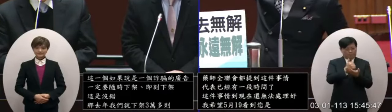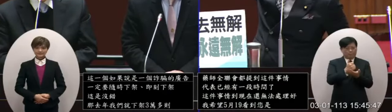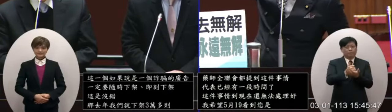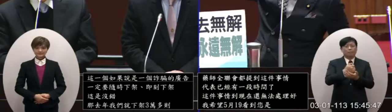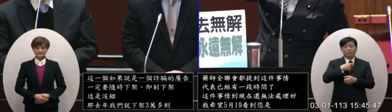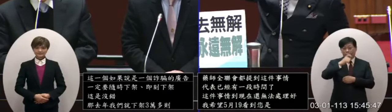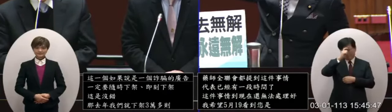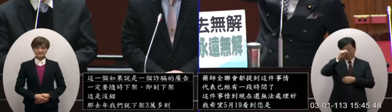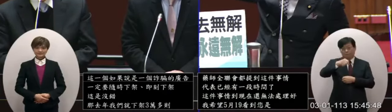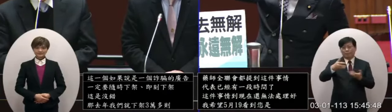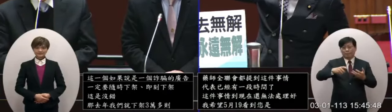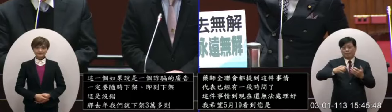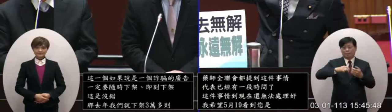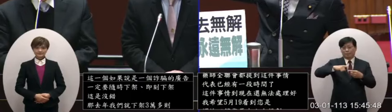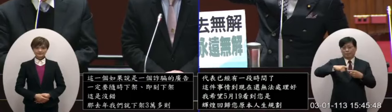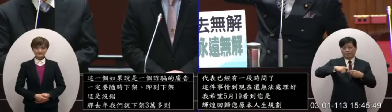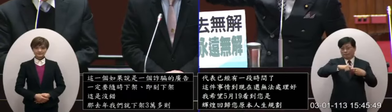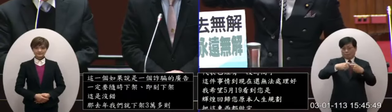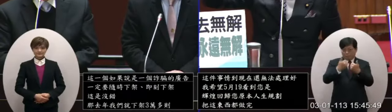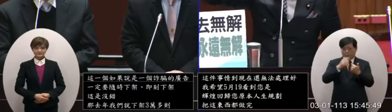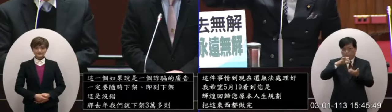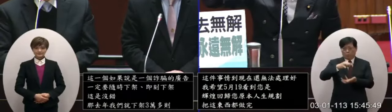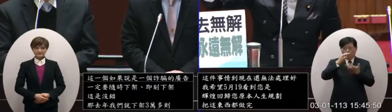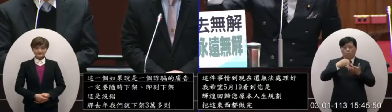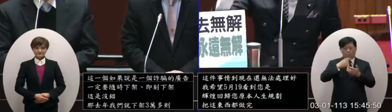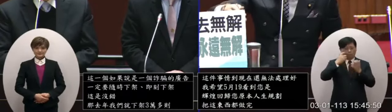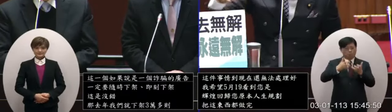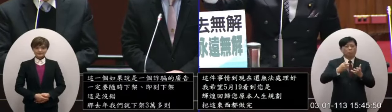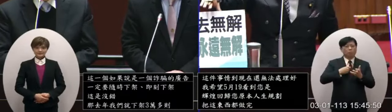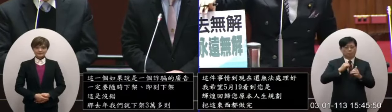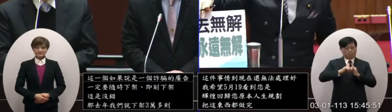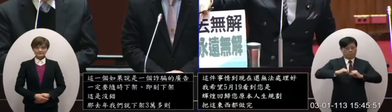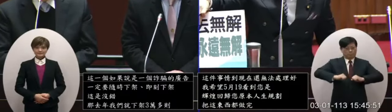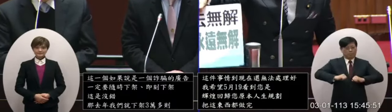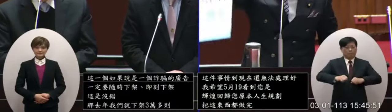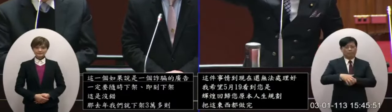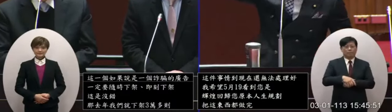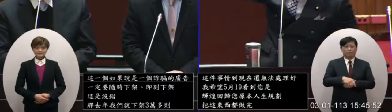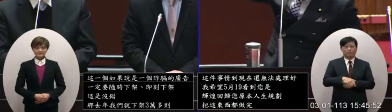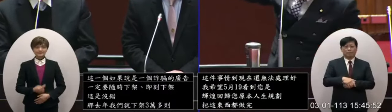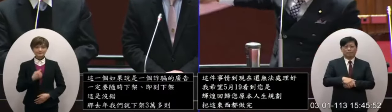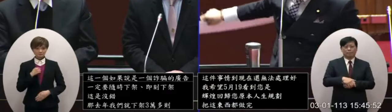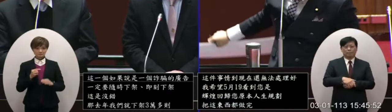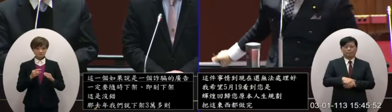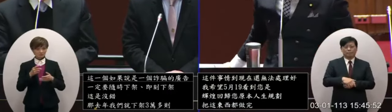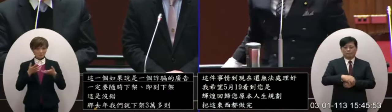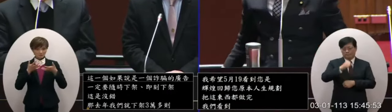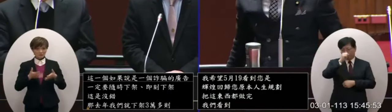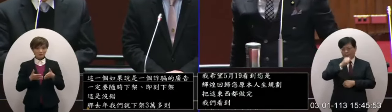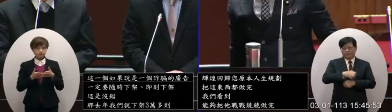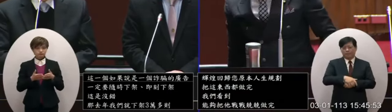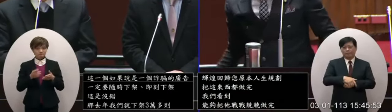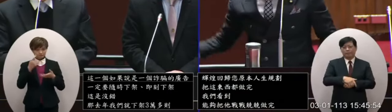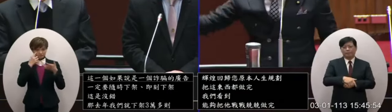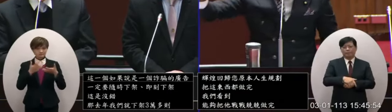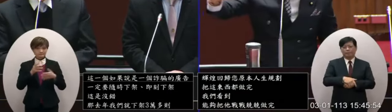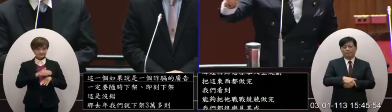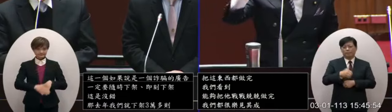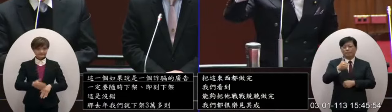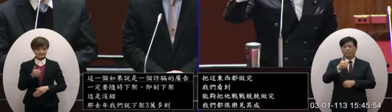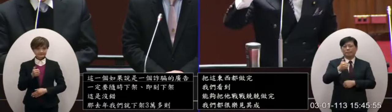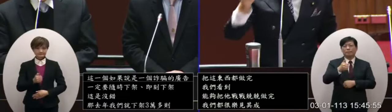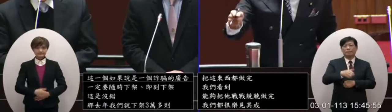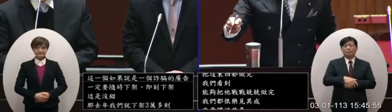这件事情已经全联会他们都在说了，我们应该正视这个问题，国人的健康， 我们会正视， 好， 这是很重要。 那谢